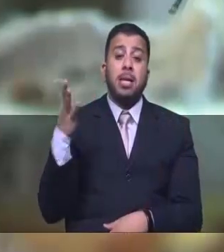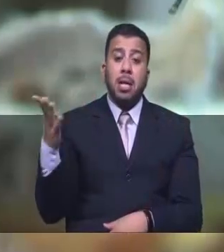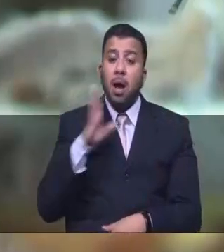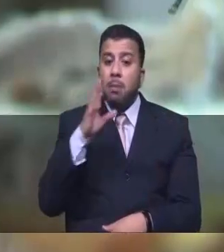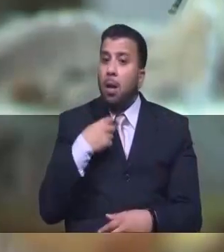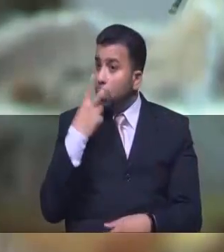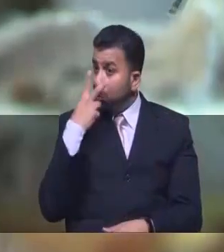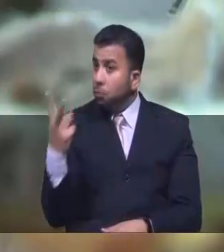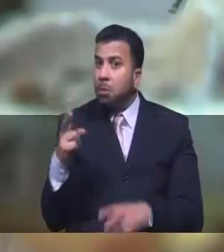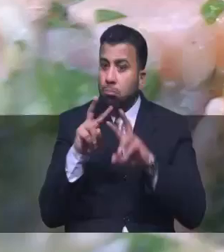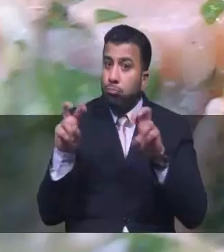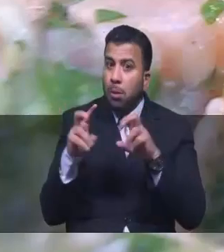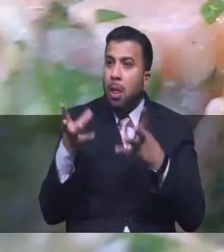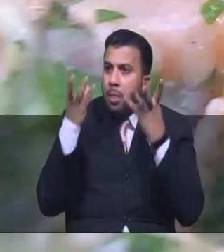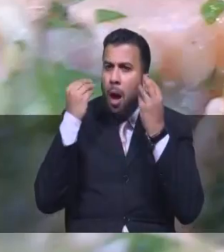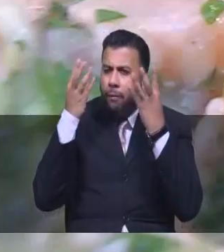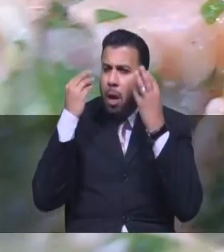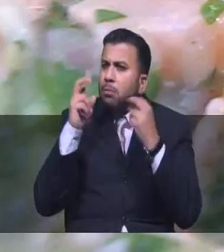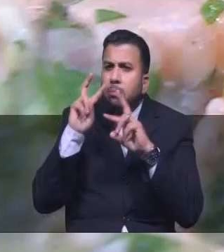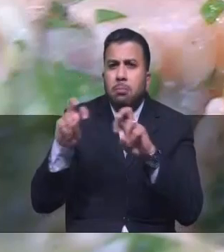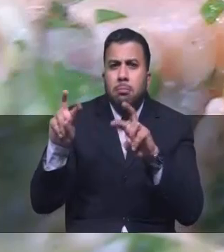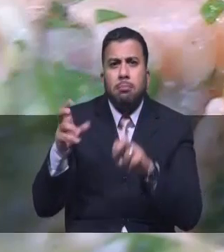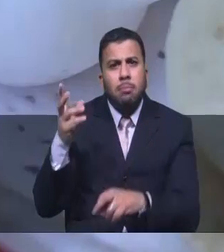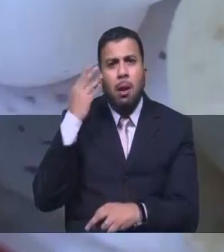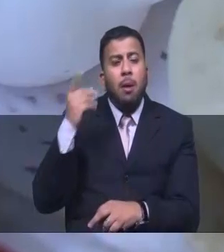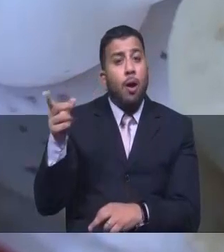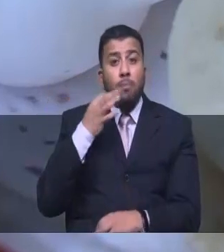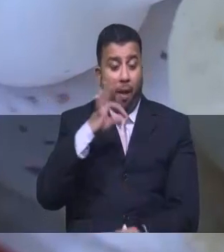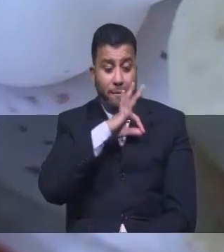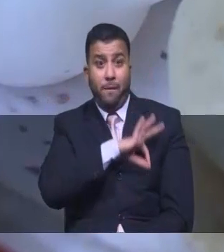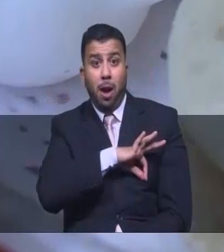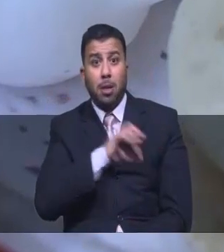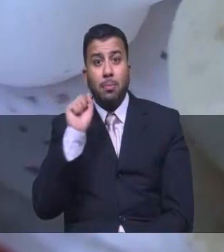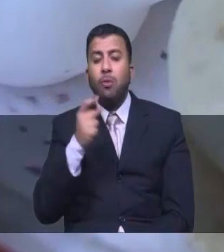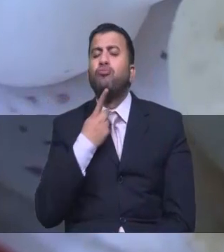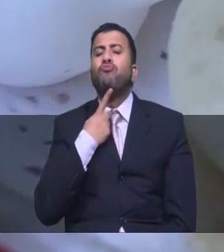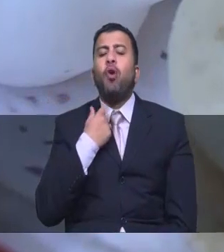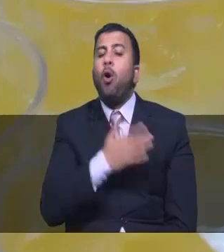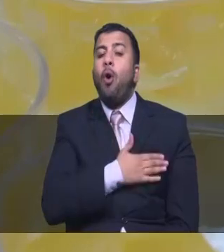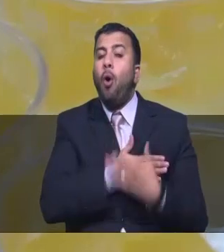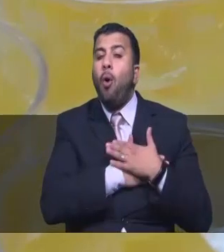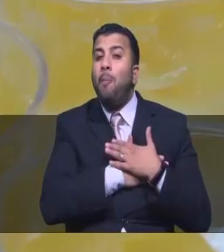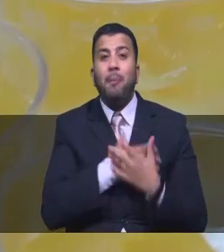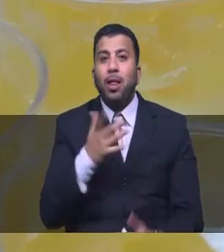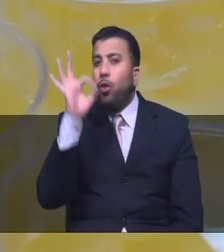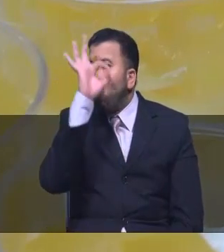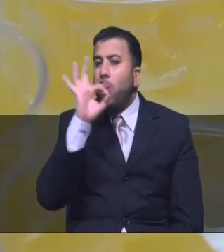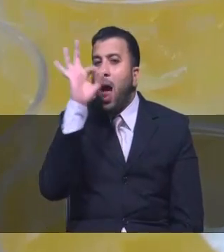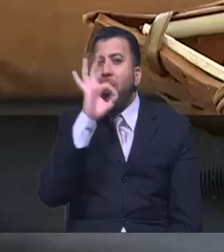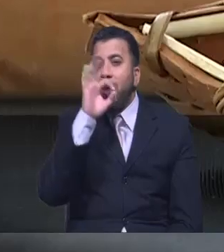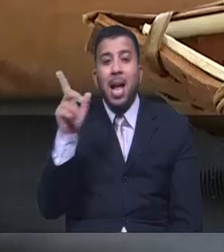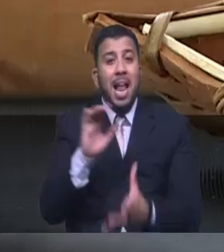ويستحق الاطلاع عليه والتعريف به، وهو يعتبر فرصة لعشاق التراث وللأصدقاء من